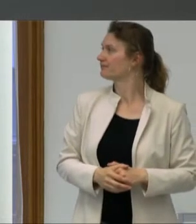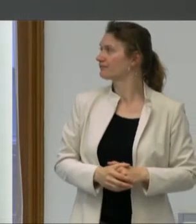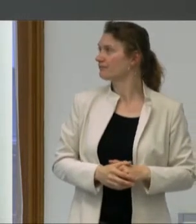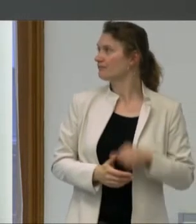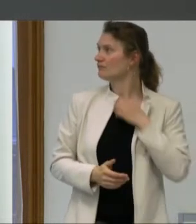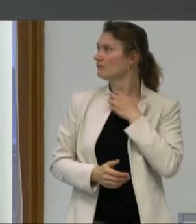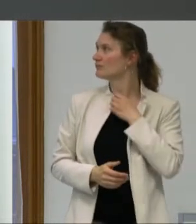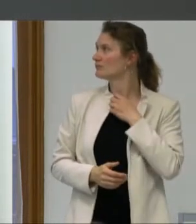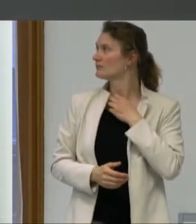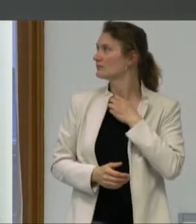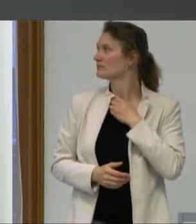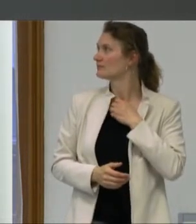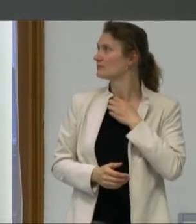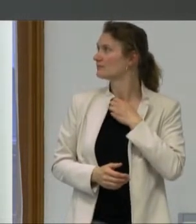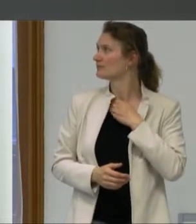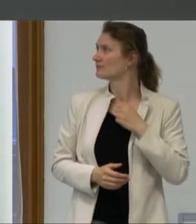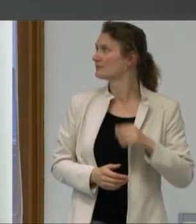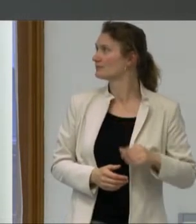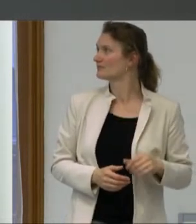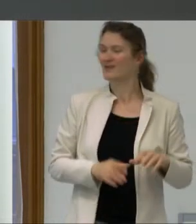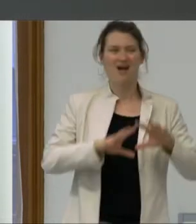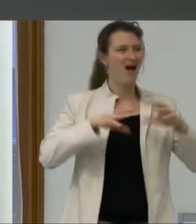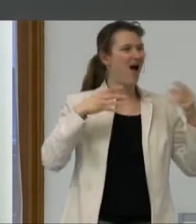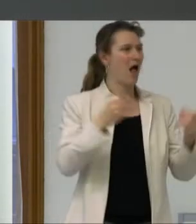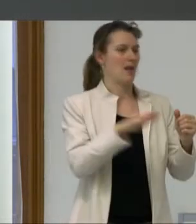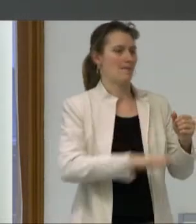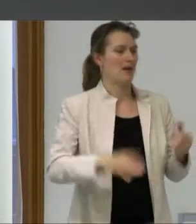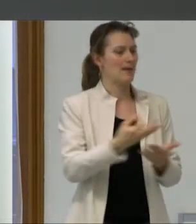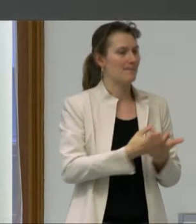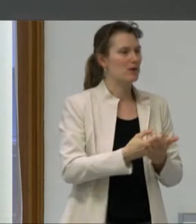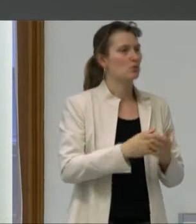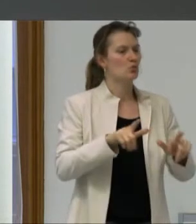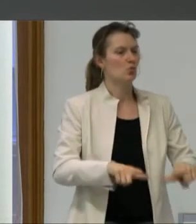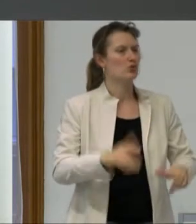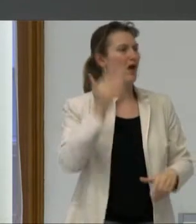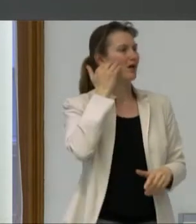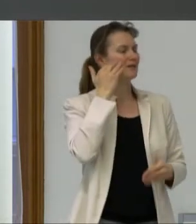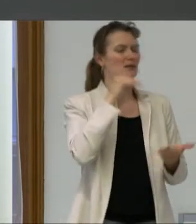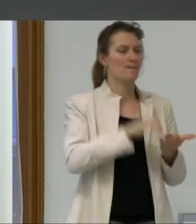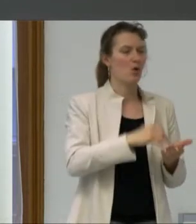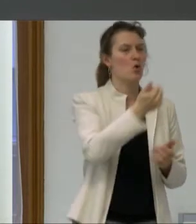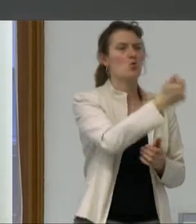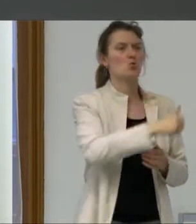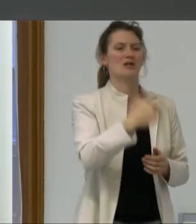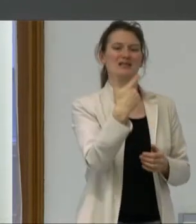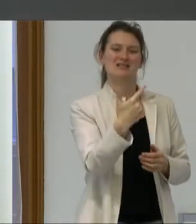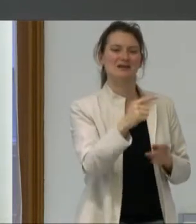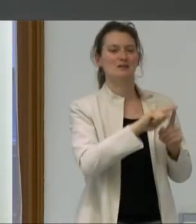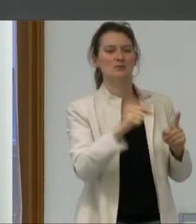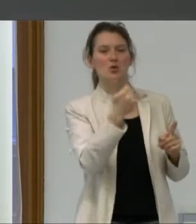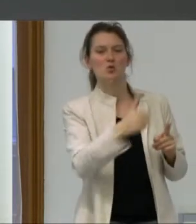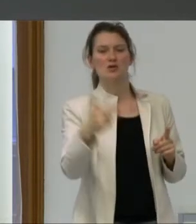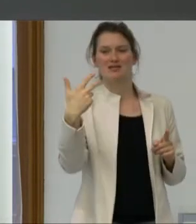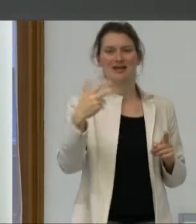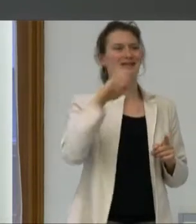Elementar- und Primarstufenpädagogen in allen Bildungsbereichen ein grundlegendes Wissen im Ausmaß von 120 bis 130